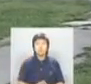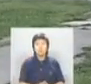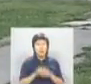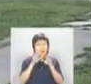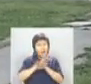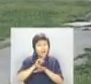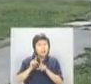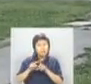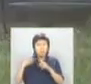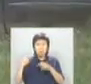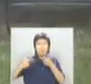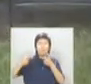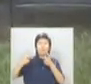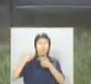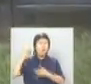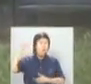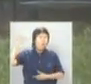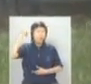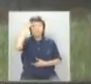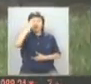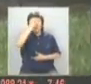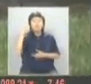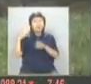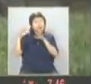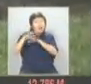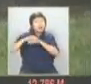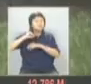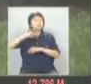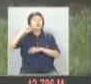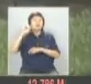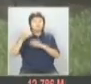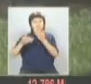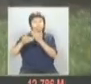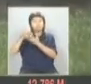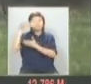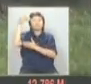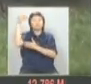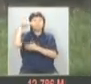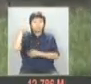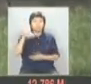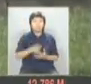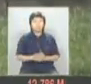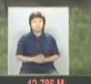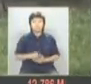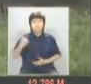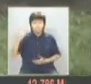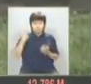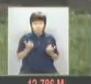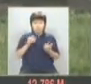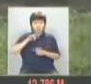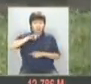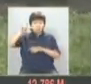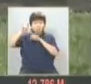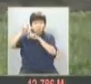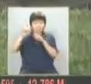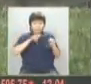ก่อนหนานี้นับนของกองทัพยปาศได้นำเคองบนรบF12 ล่ำไปขอรภายกเมองในมอต่าโดยนกบนทั้งสองเผยว